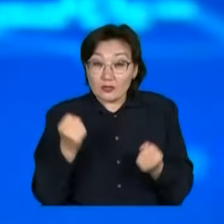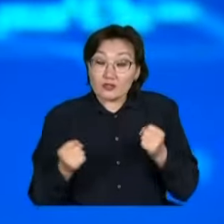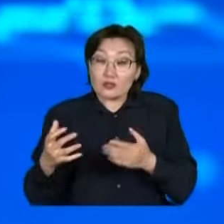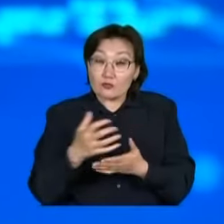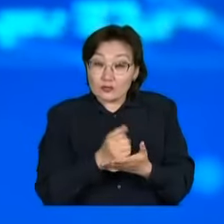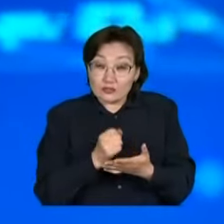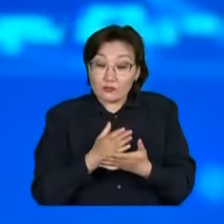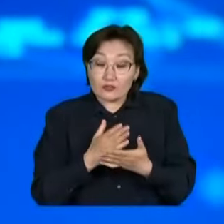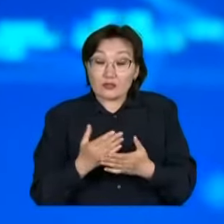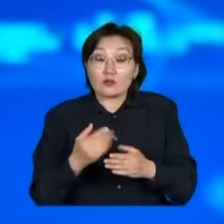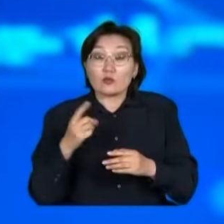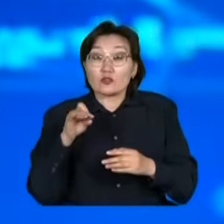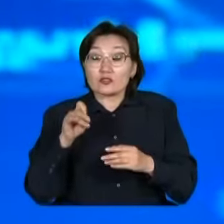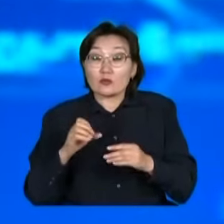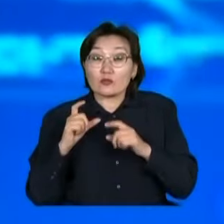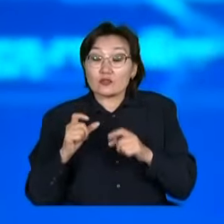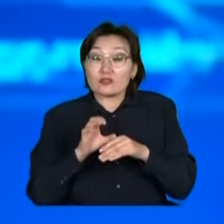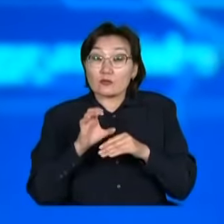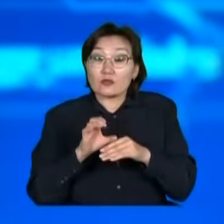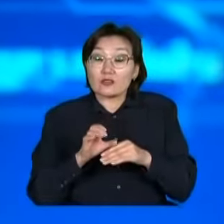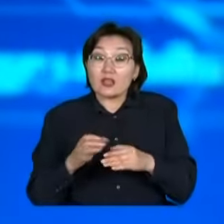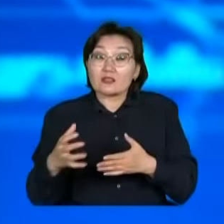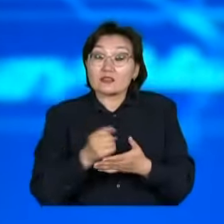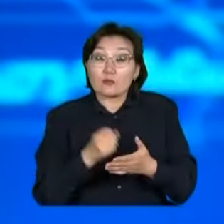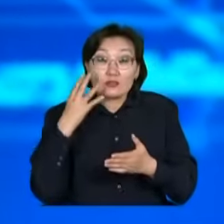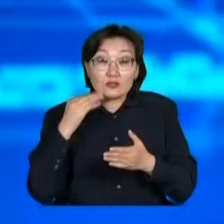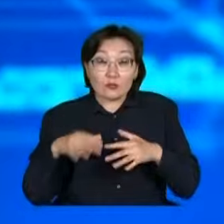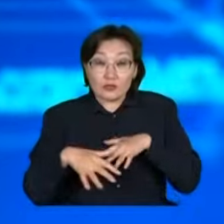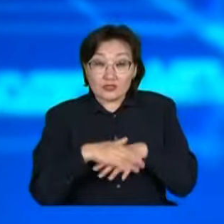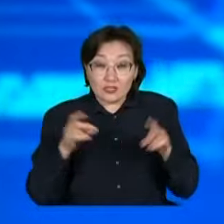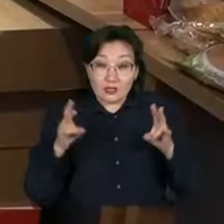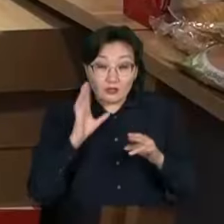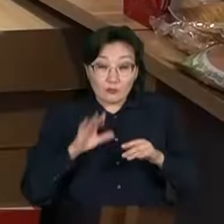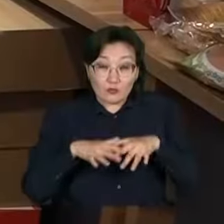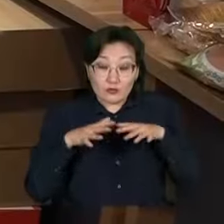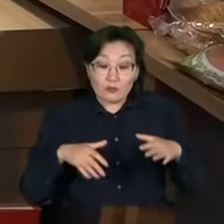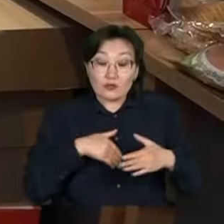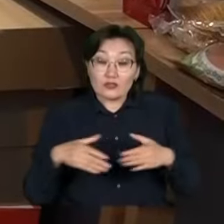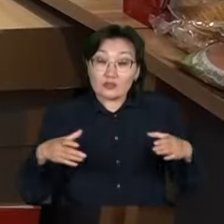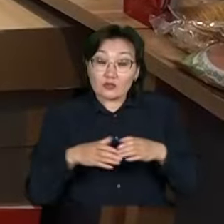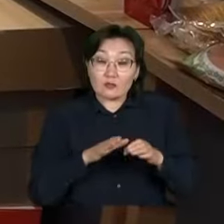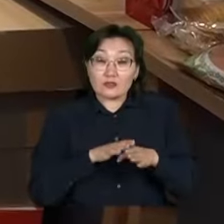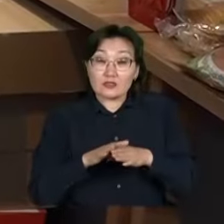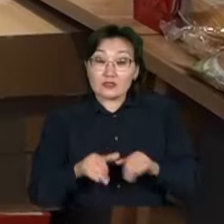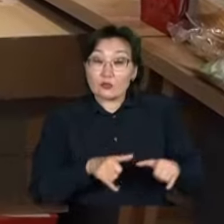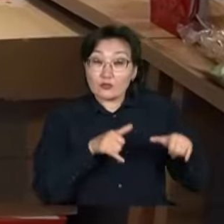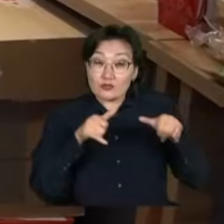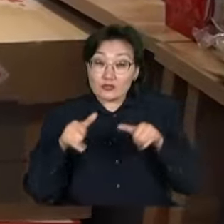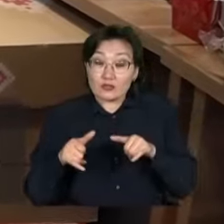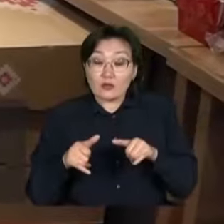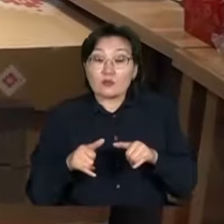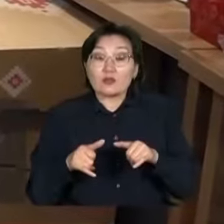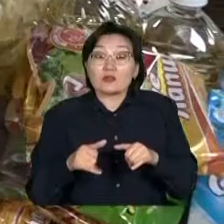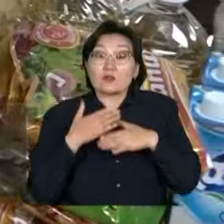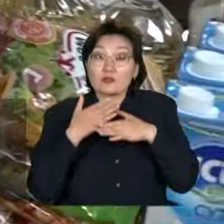Свыше 1 тонны гуманитарной помощи собрали алматинцы, пострадавшим от наводнения. Добровольцы целыми сумками приносят пожертвования